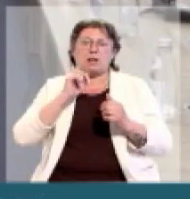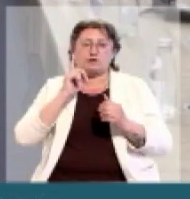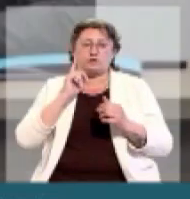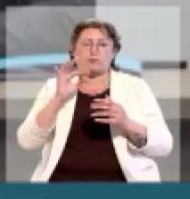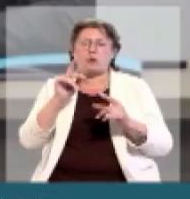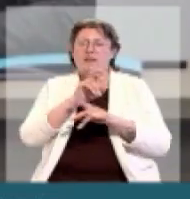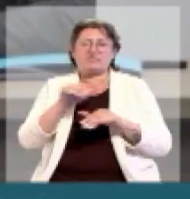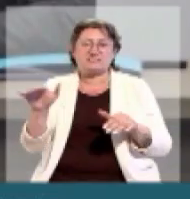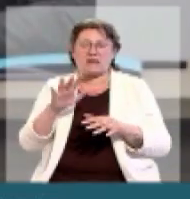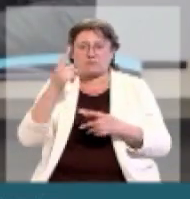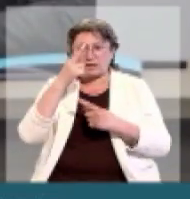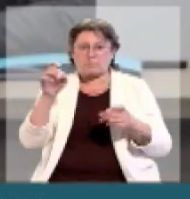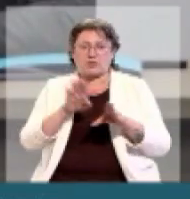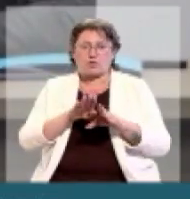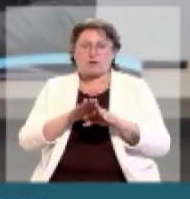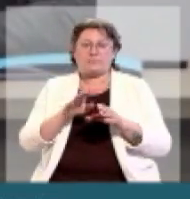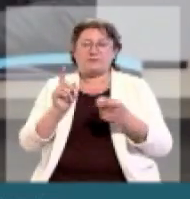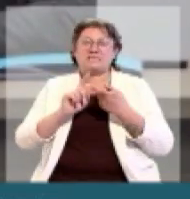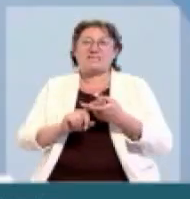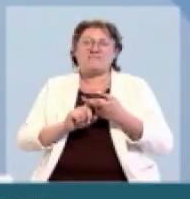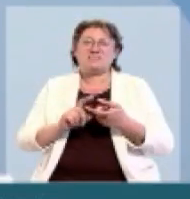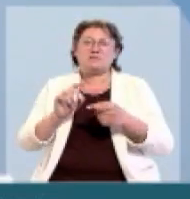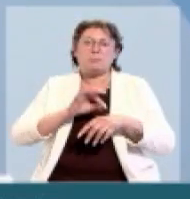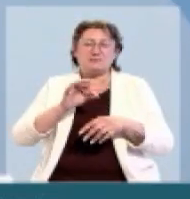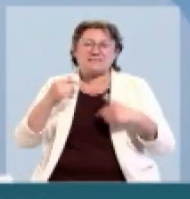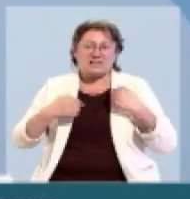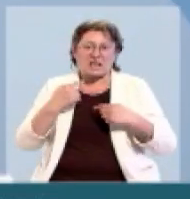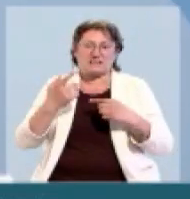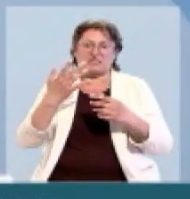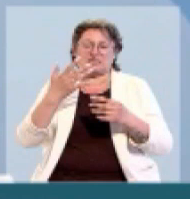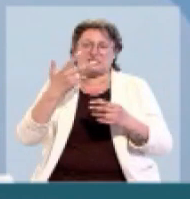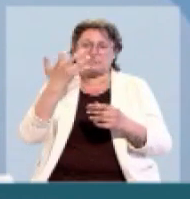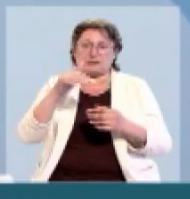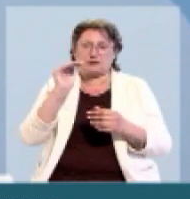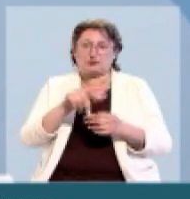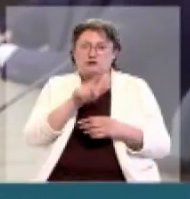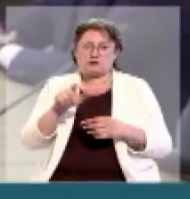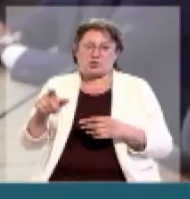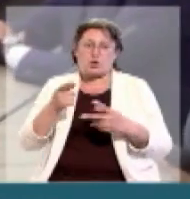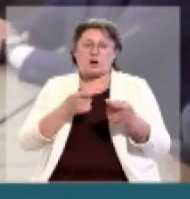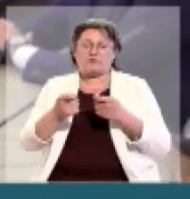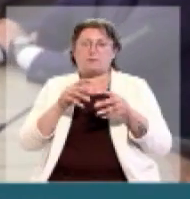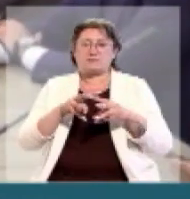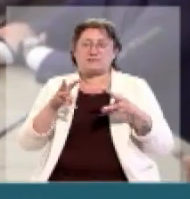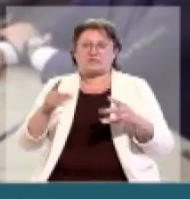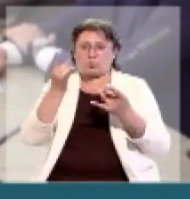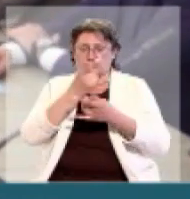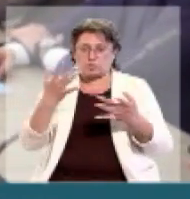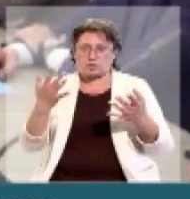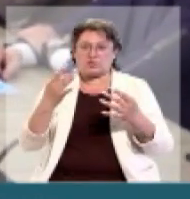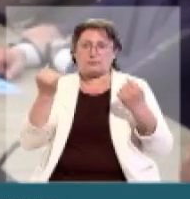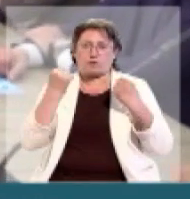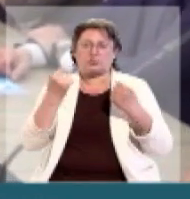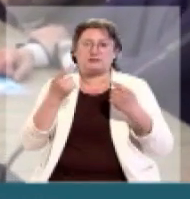По неофициальным данным, такой зависимостью в стране страдает 350 тысяч жителей. Руководство Министерства культуры и